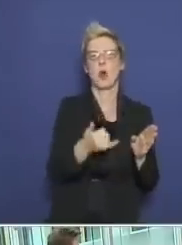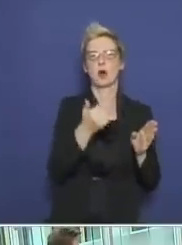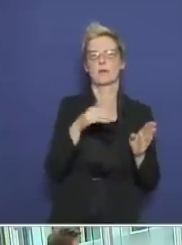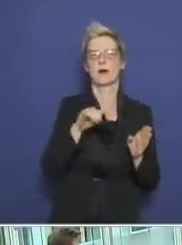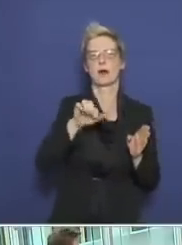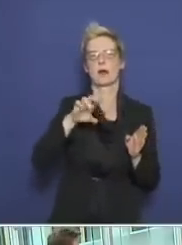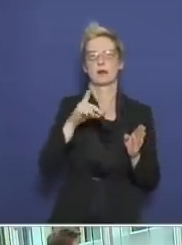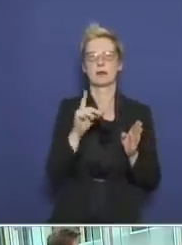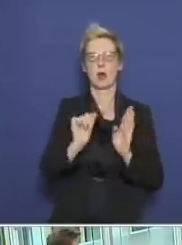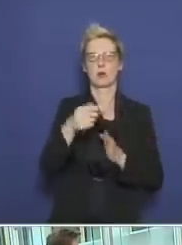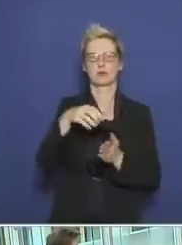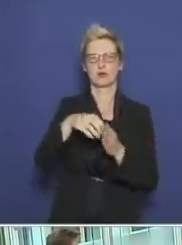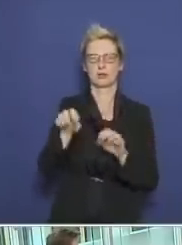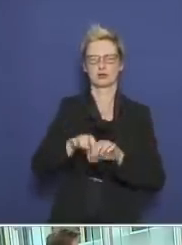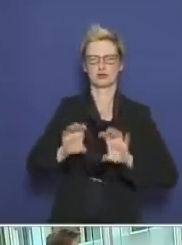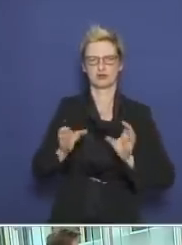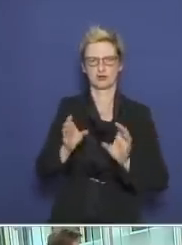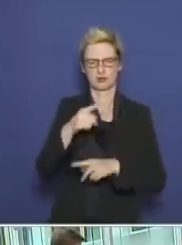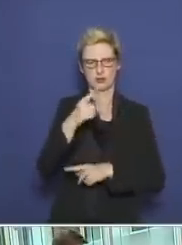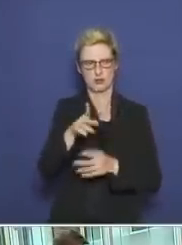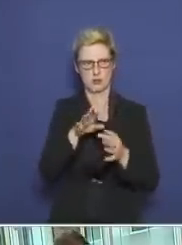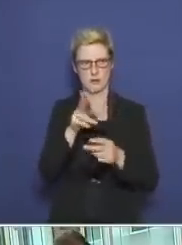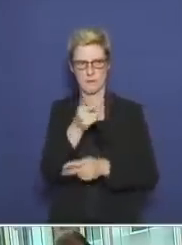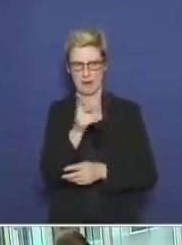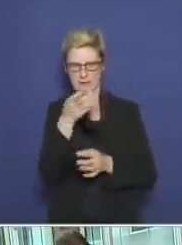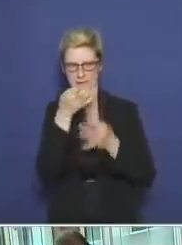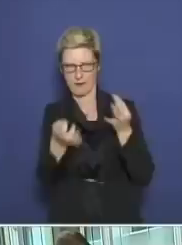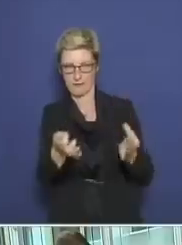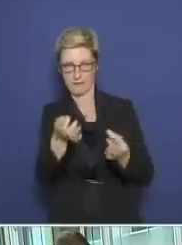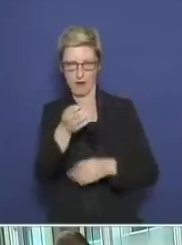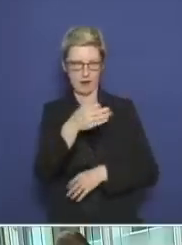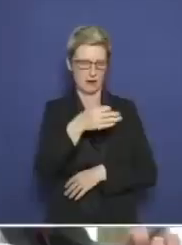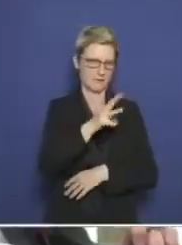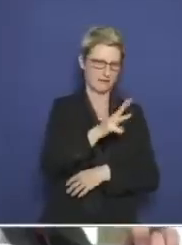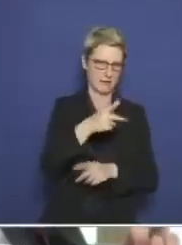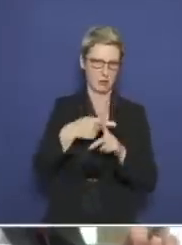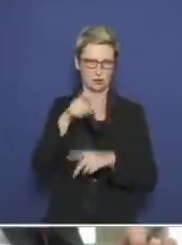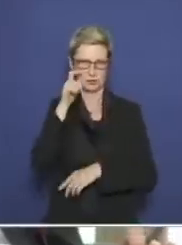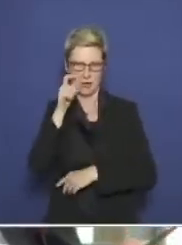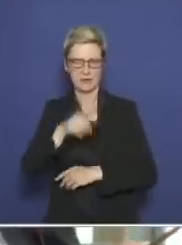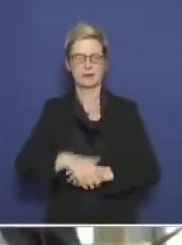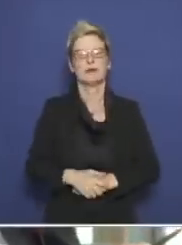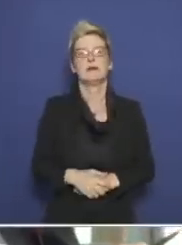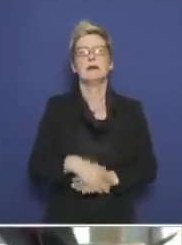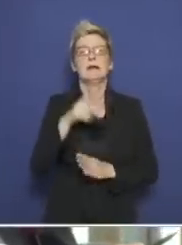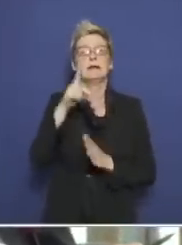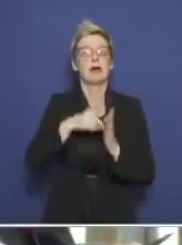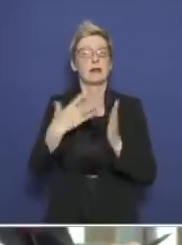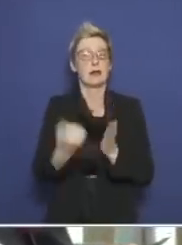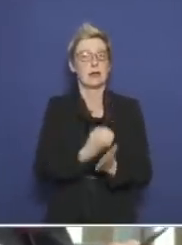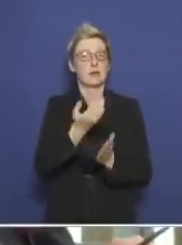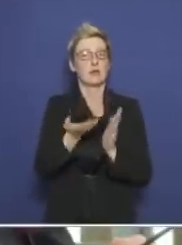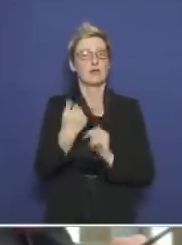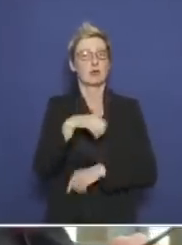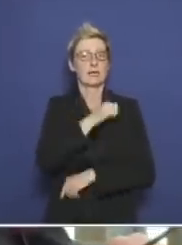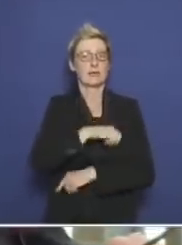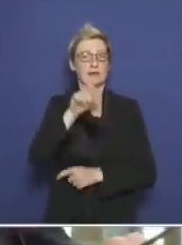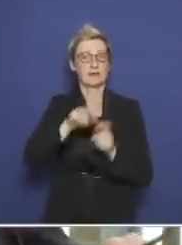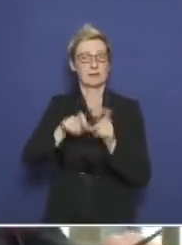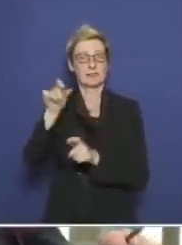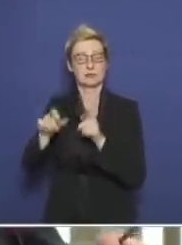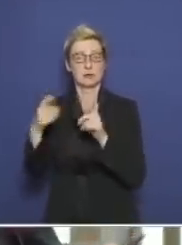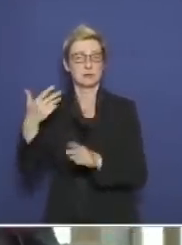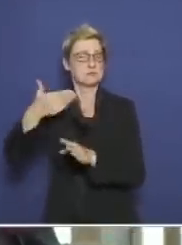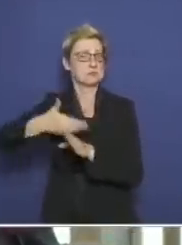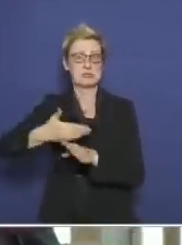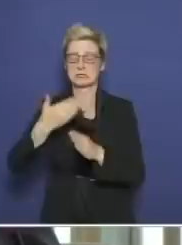ARD Hauptstadtstudio. An Sie beide geht meine Frage. Es gibt ja das Problem, dass bei der Erhebung der Daten der geimpften Personen nicht